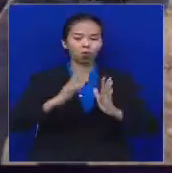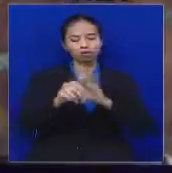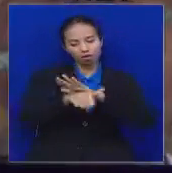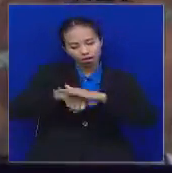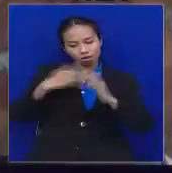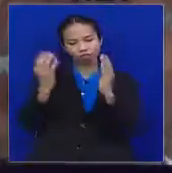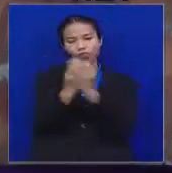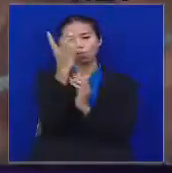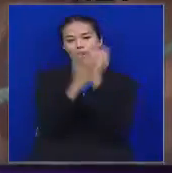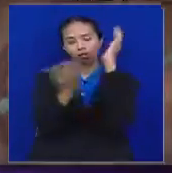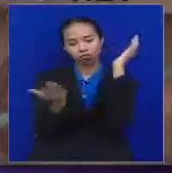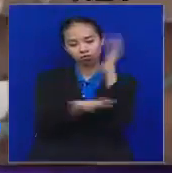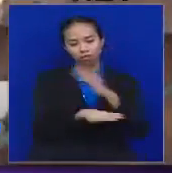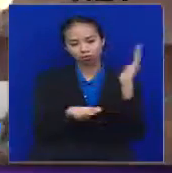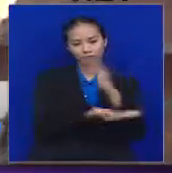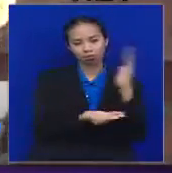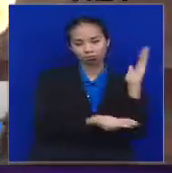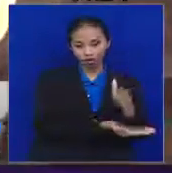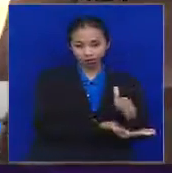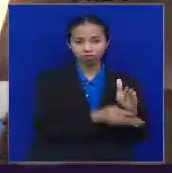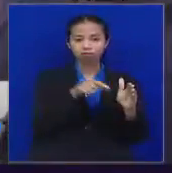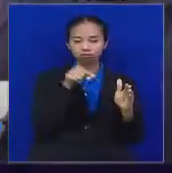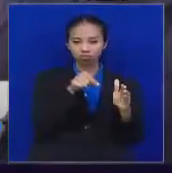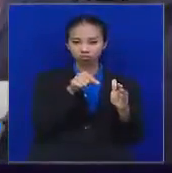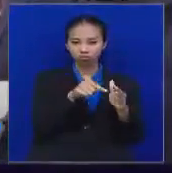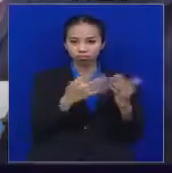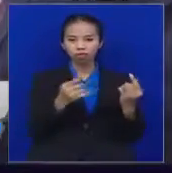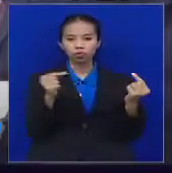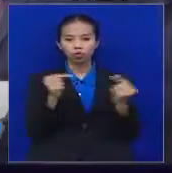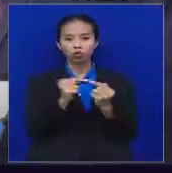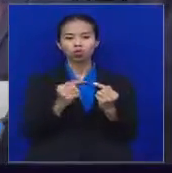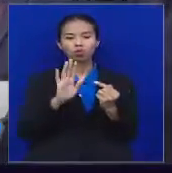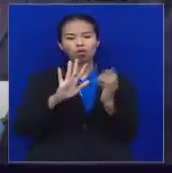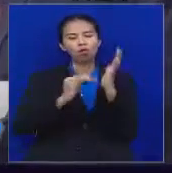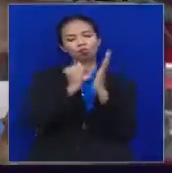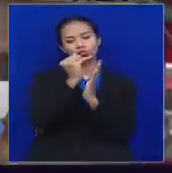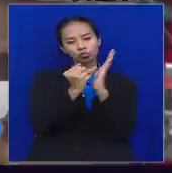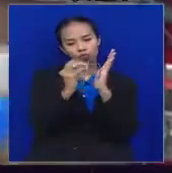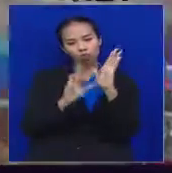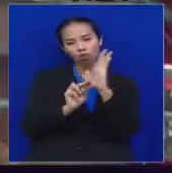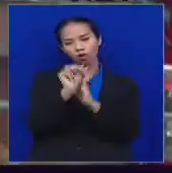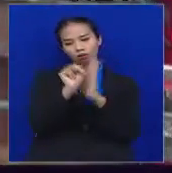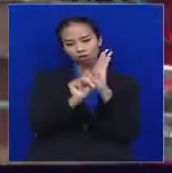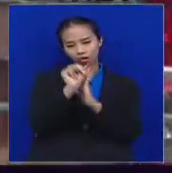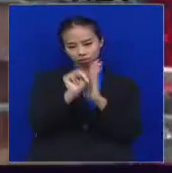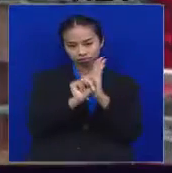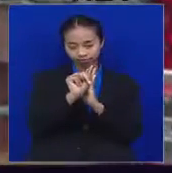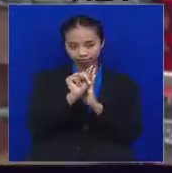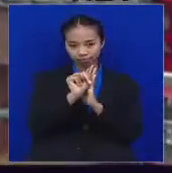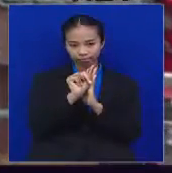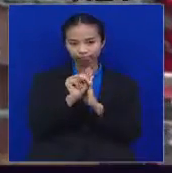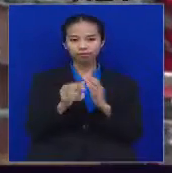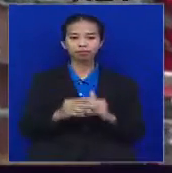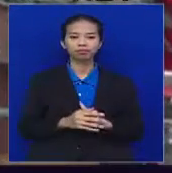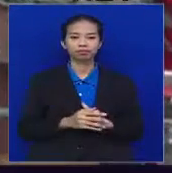สงวนแห่งชาติป่าต้นน้ำสาแม่สาครท้ายหมู่บ้านบ่อหอยหมู่6ตำบลยาบหัวนาอำเภอเวียงสาจังหวัดน่